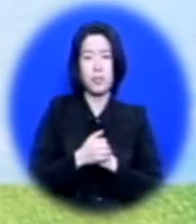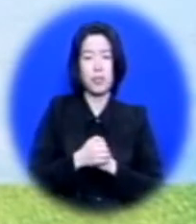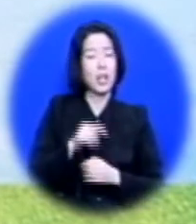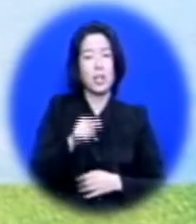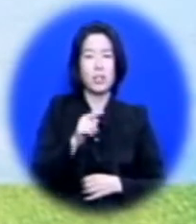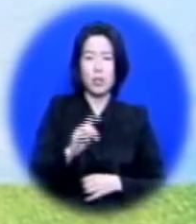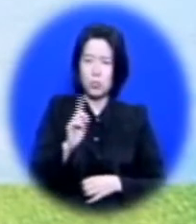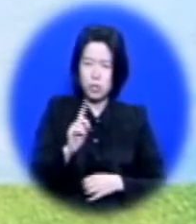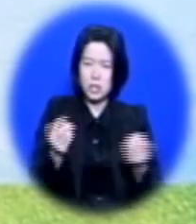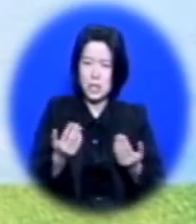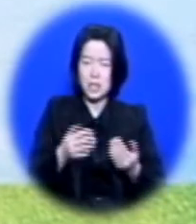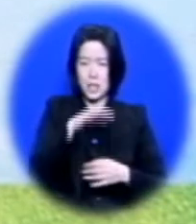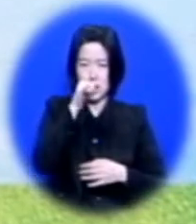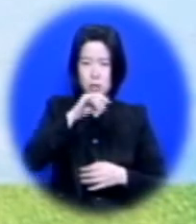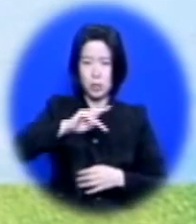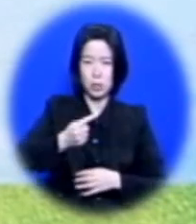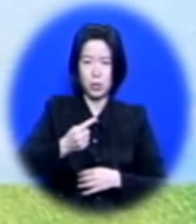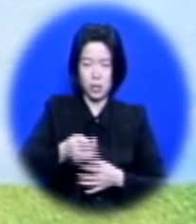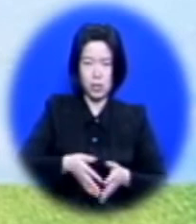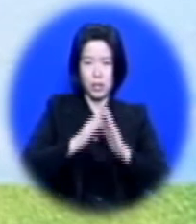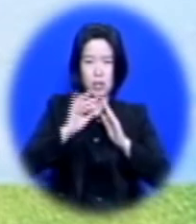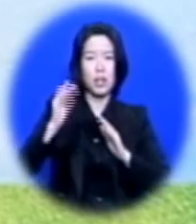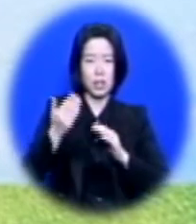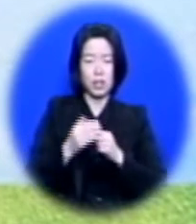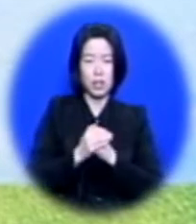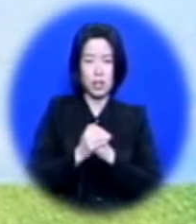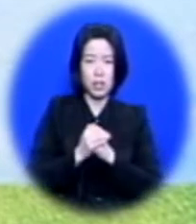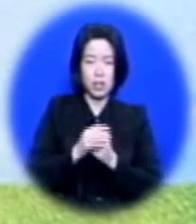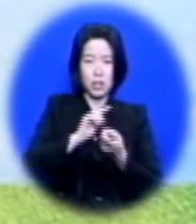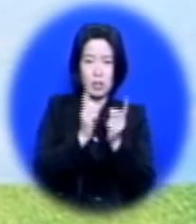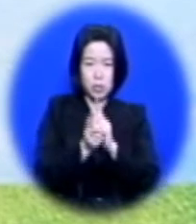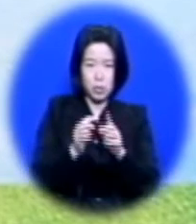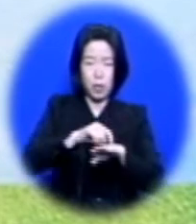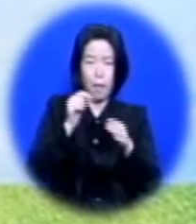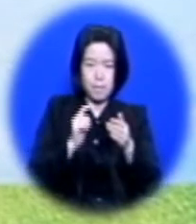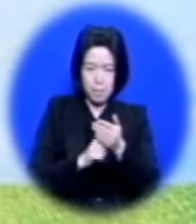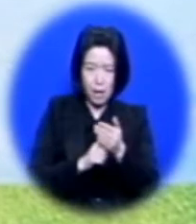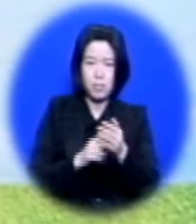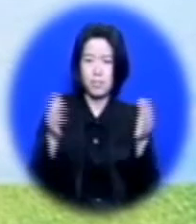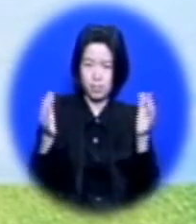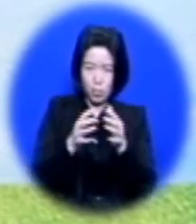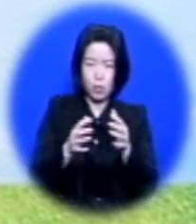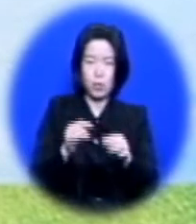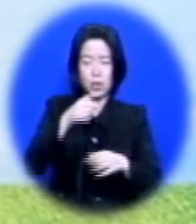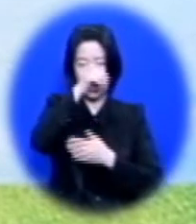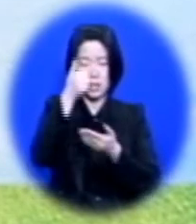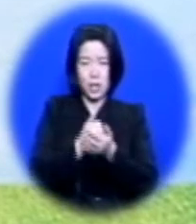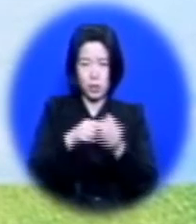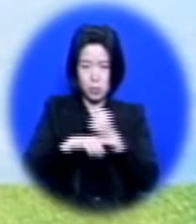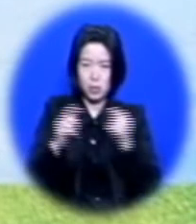이건 무슨 일이 있어도 이루어 내야 할 계획 입니다 그리고 서로 마음을 다잡고 장로님들이 뜻을 모으고